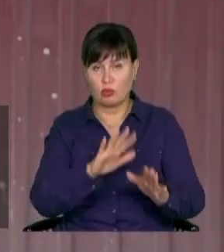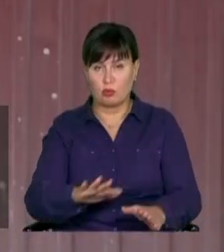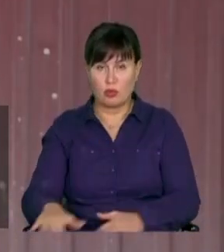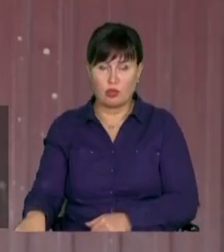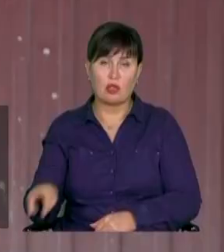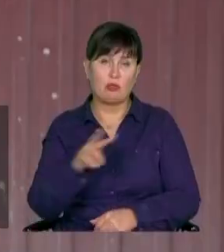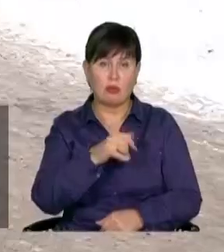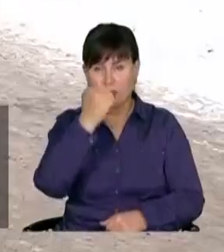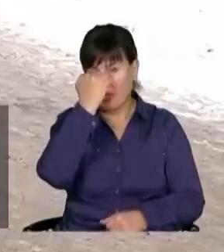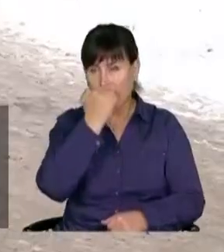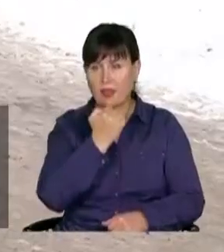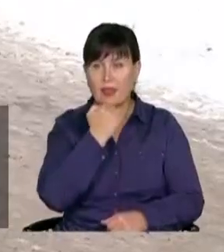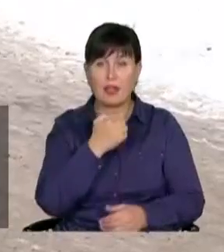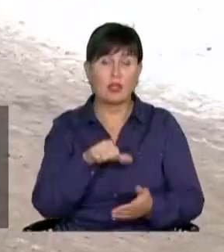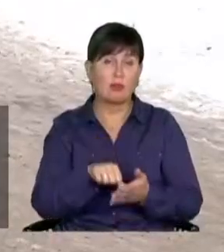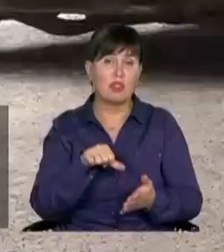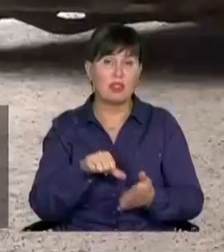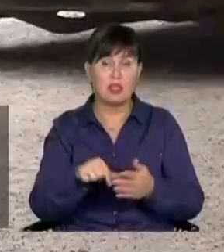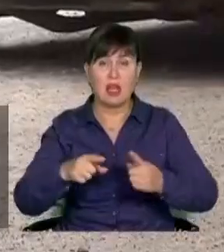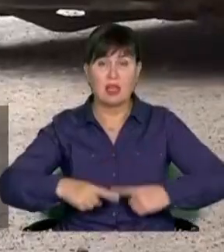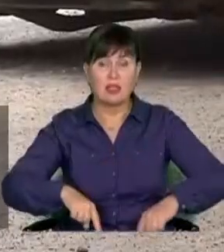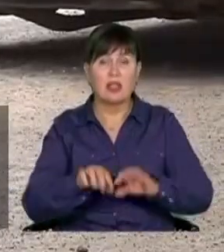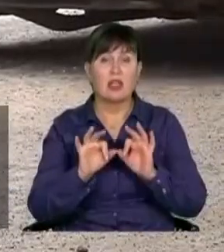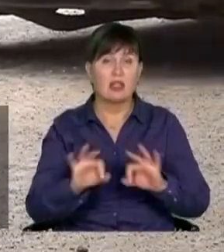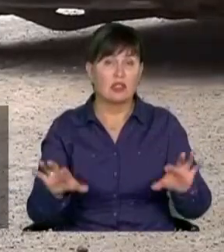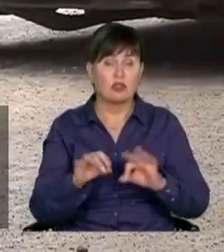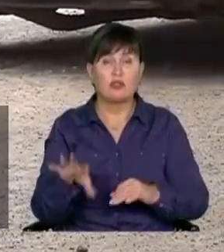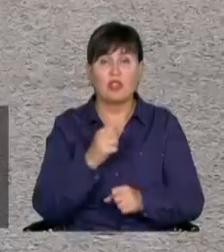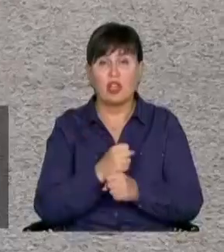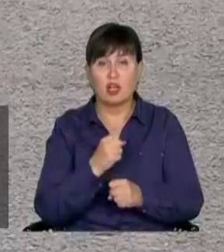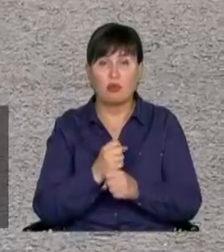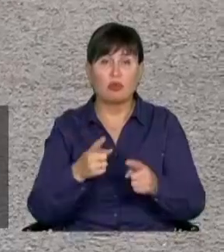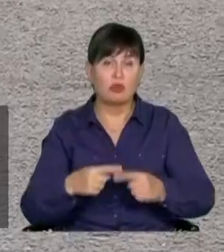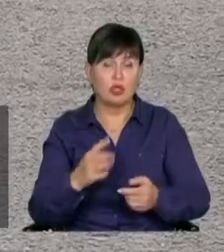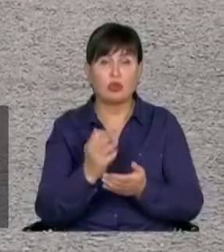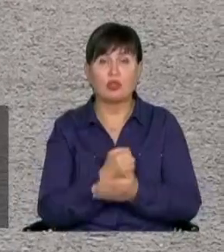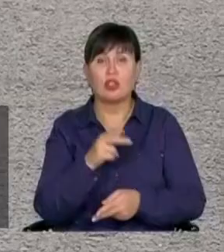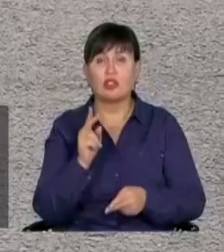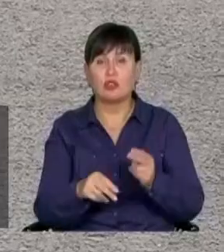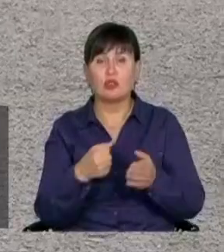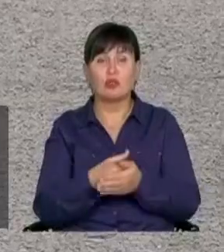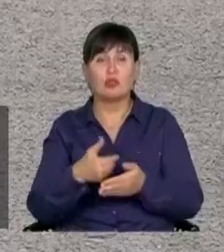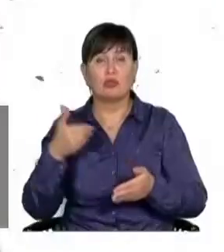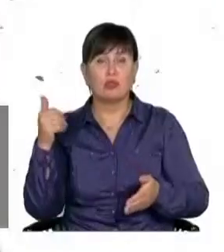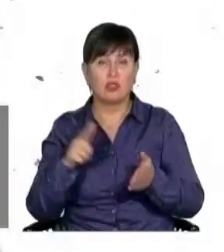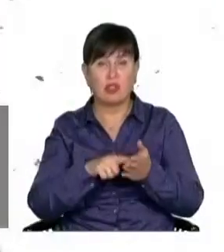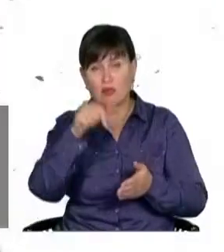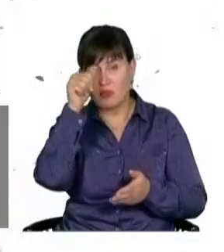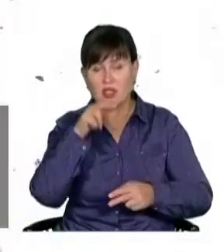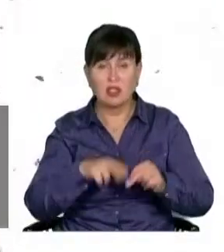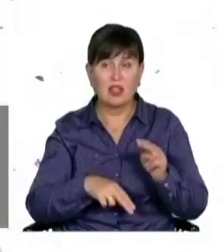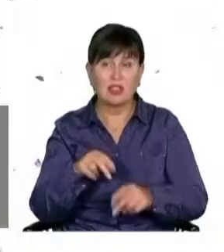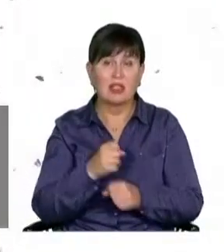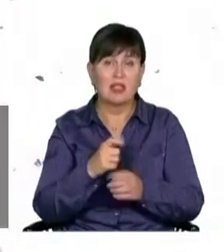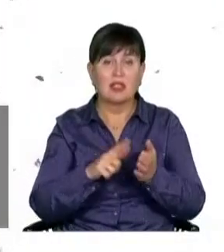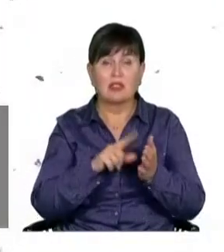Мы благодарны. Представитель подрядной организации рассказал, что все работы на участке удалось завершить досрочно. За 7 месяцев строители проложили